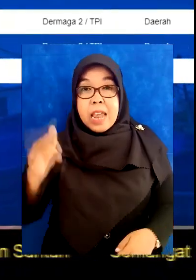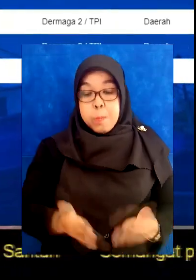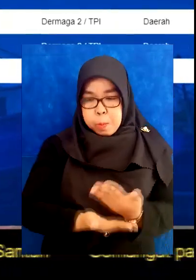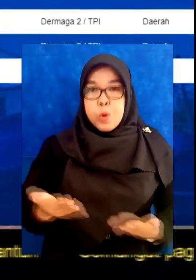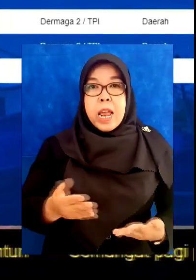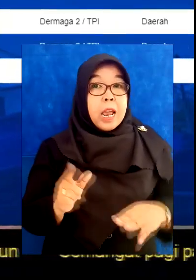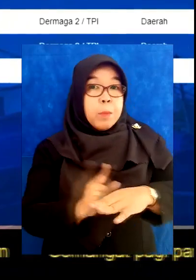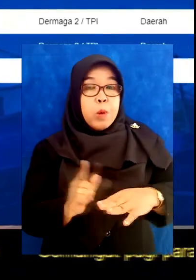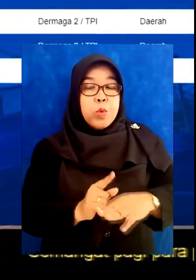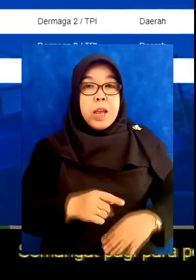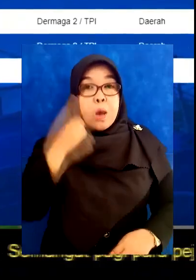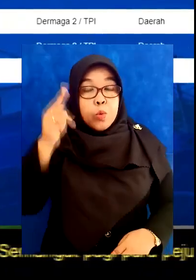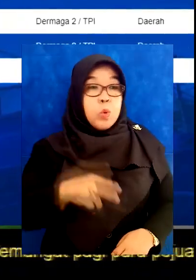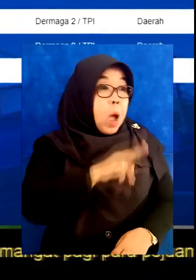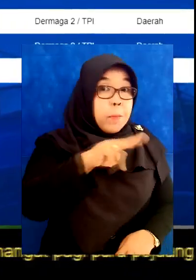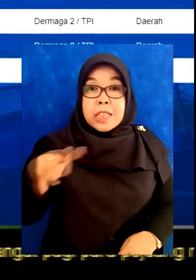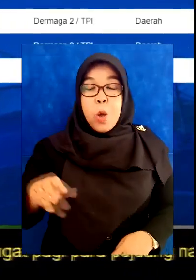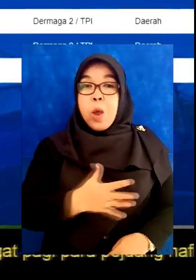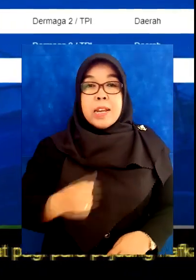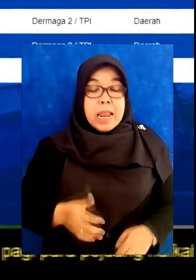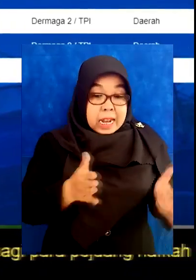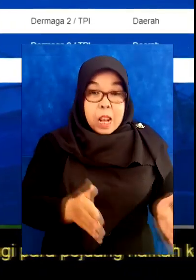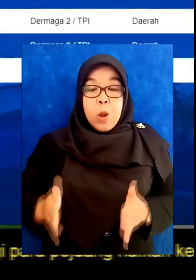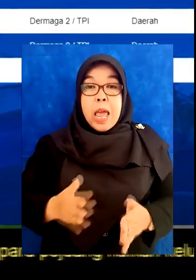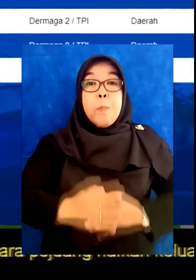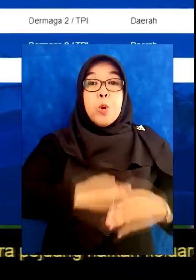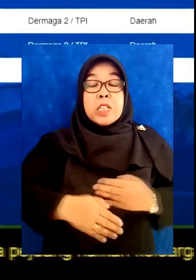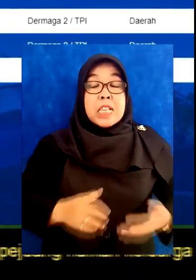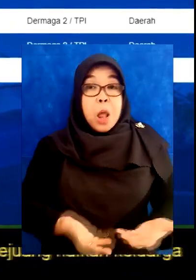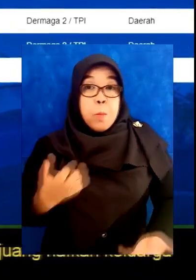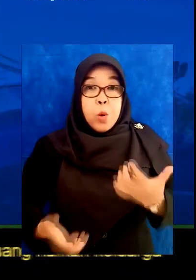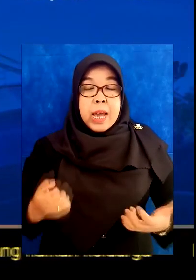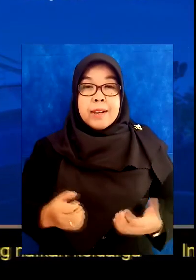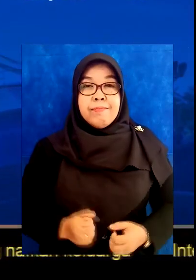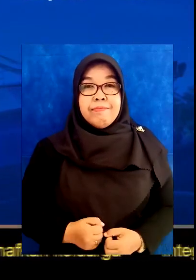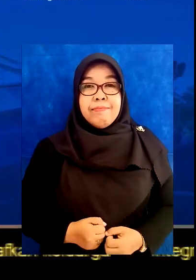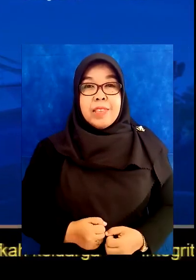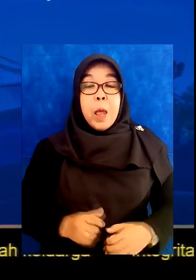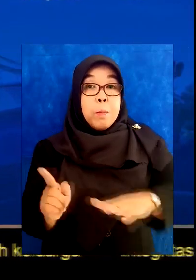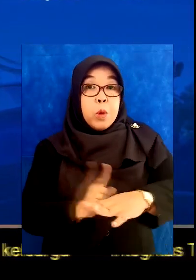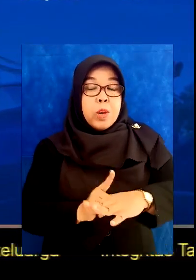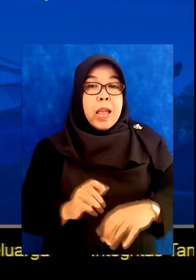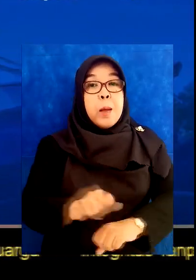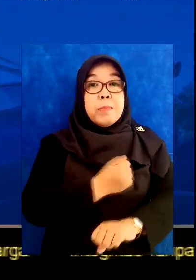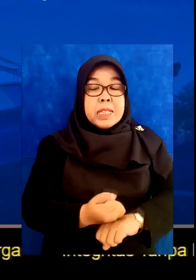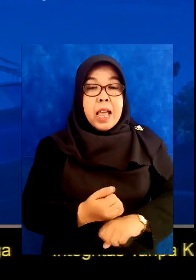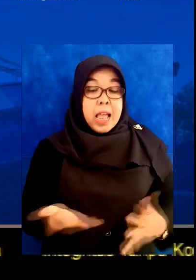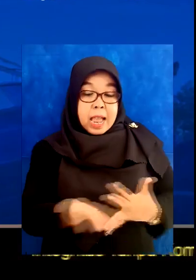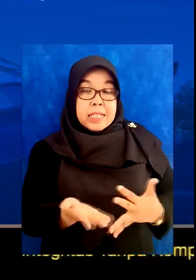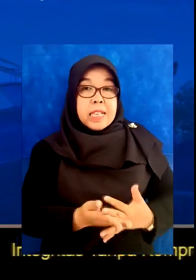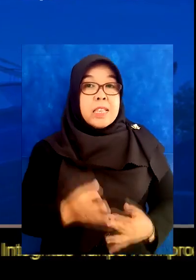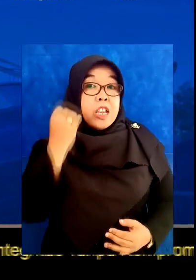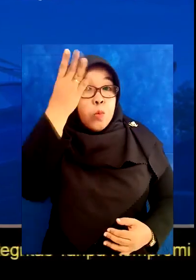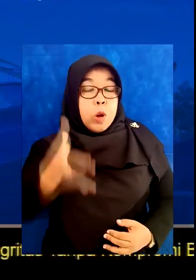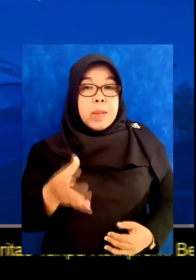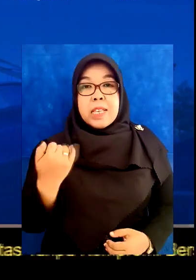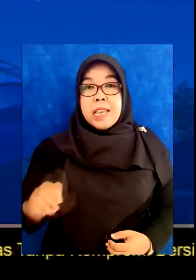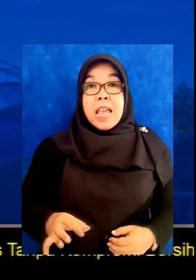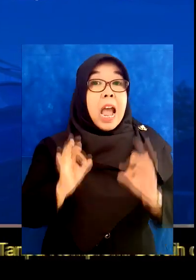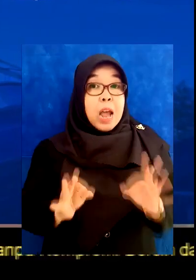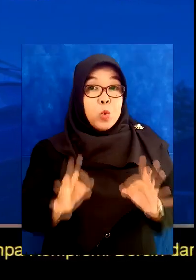memudahkan pengguna untuk dapat memantau dan mengelola proses bongkar secara efisien. Dengan Albacora,